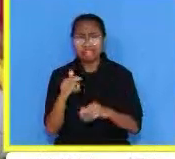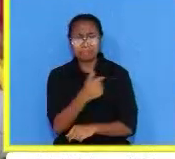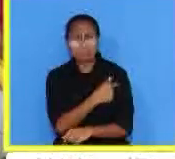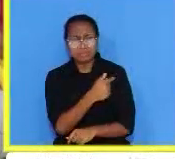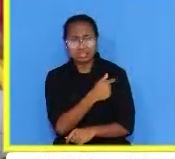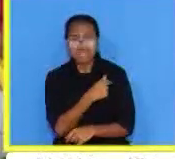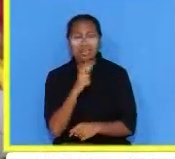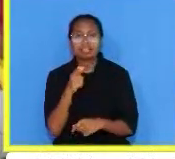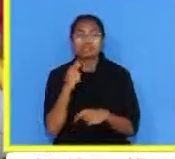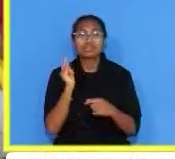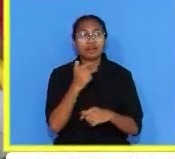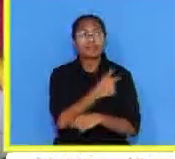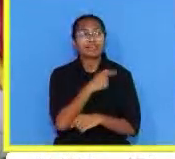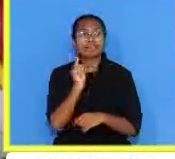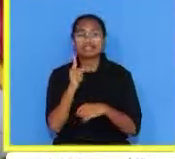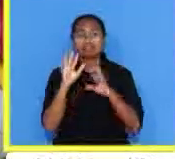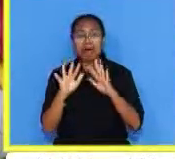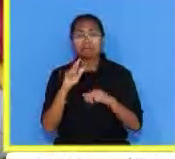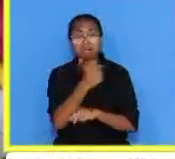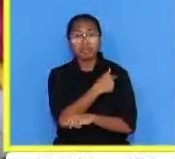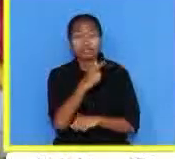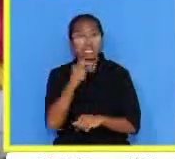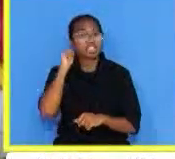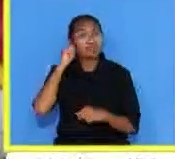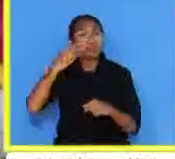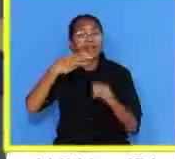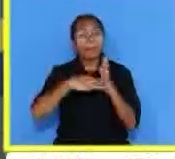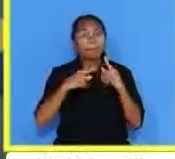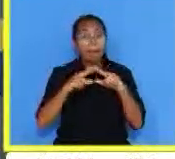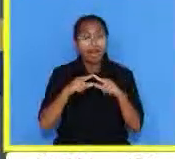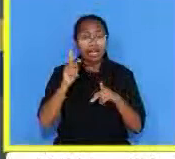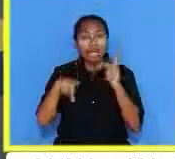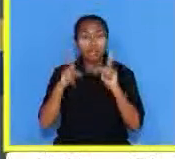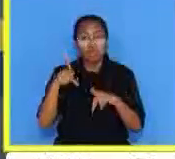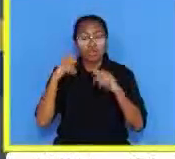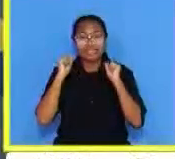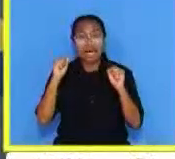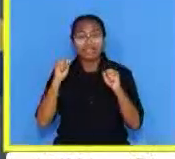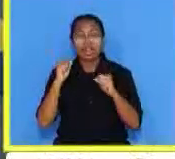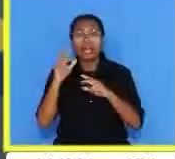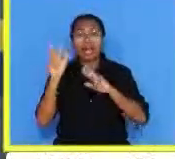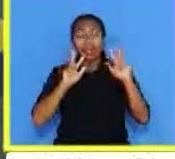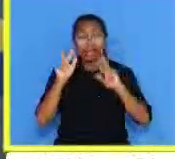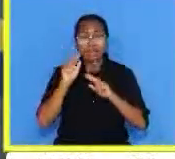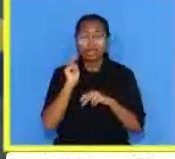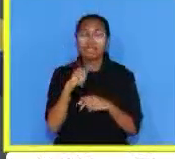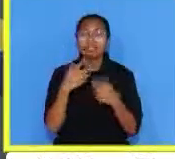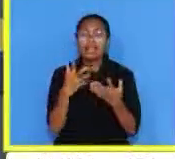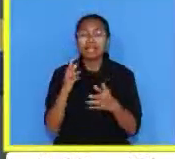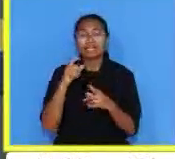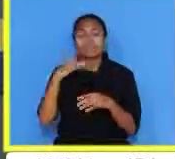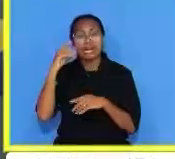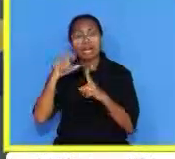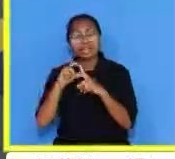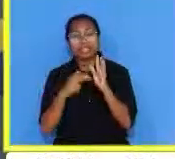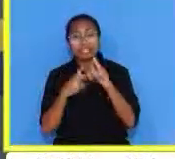vaksinasi, penjelasan vaksinasi, pentingnya vaksinasi dari Ibu Emma dari Dinas Kesehatan Provinsi Nusa Tenggara Timur, kemudian juga dari Kak